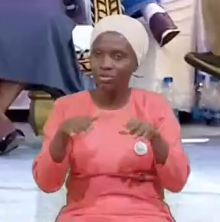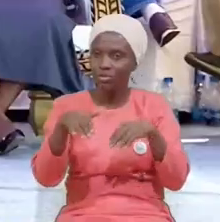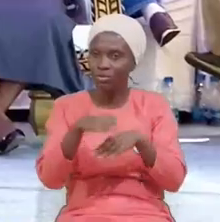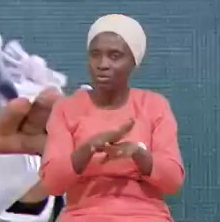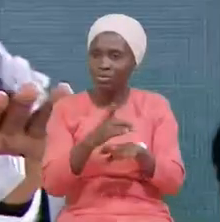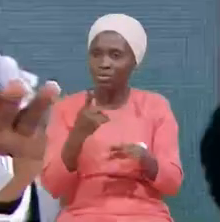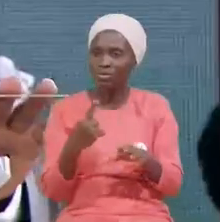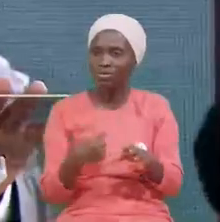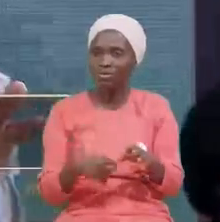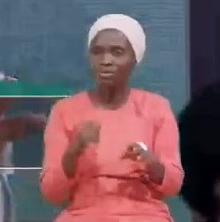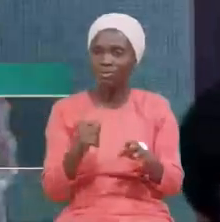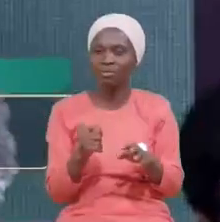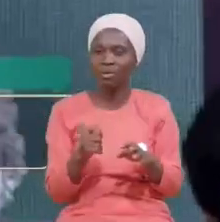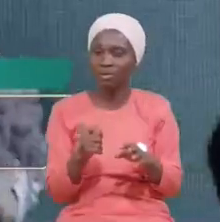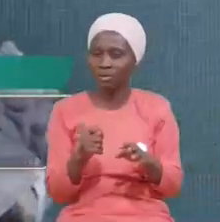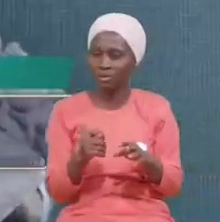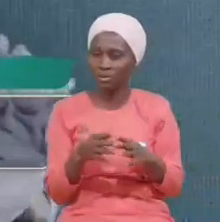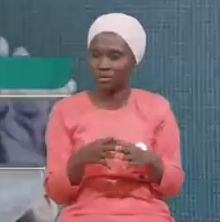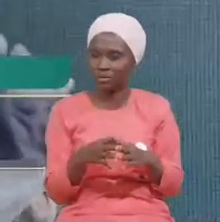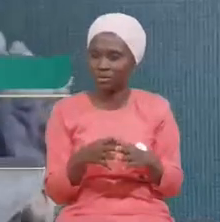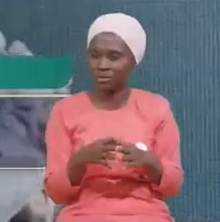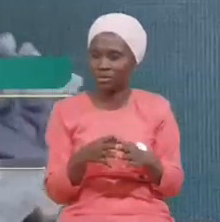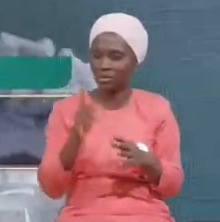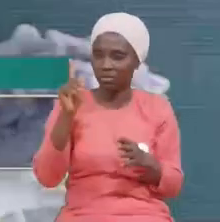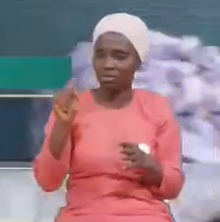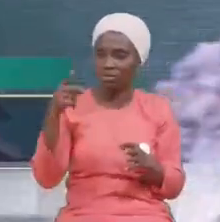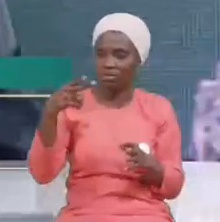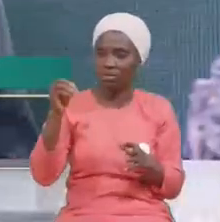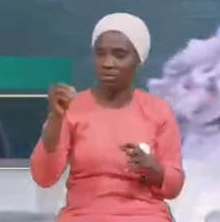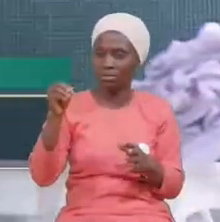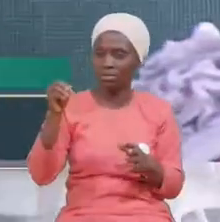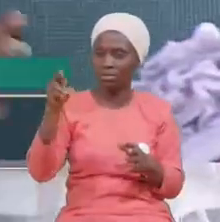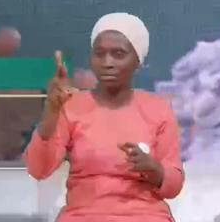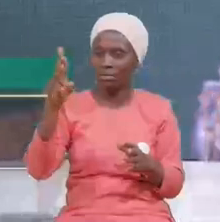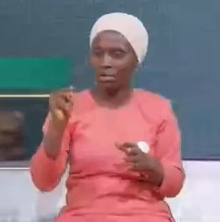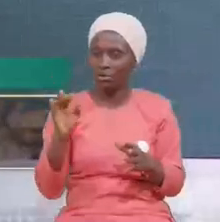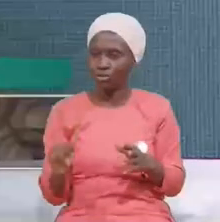Nous devons veiller sur les parcelles